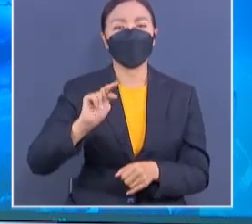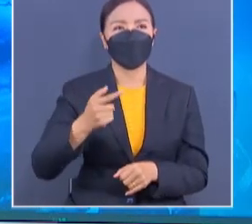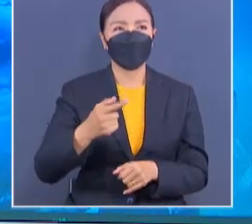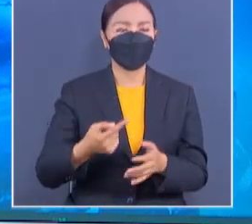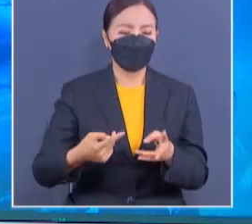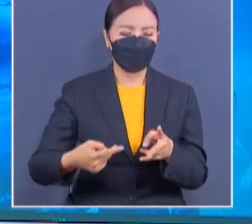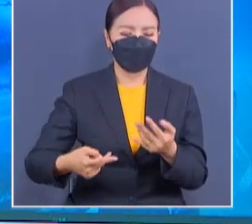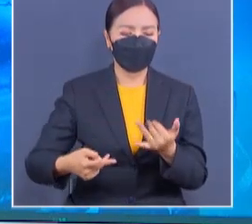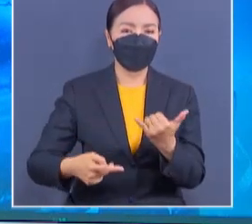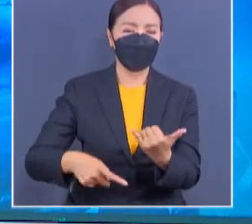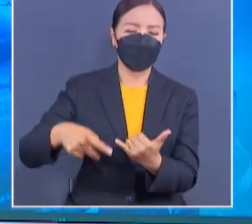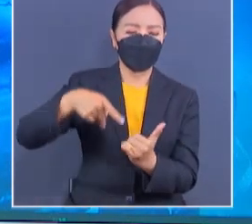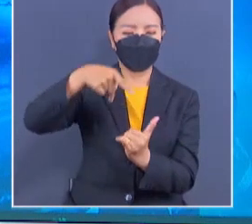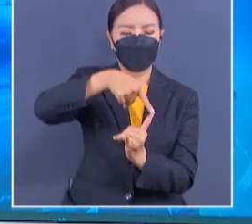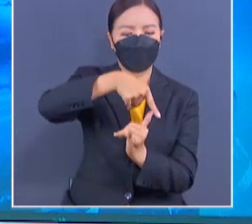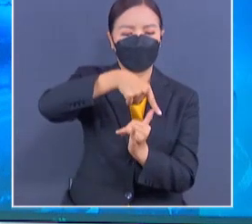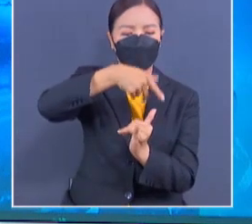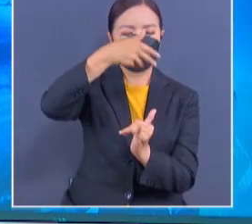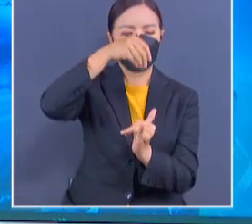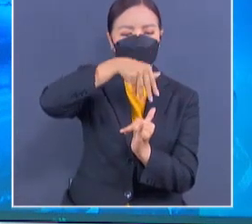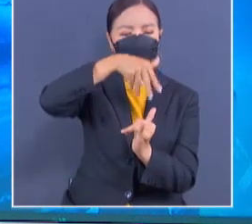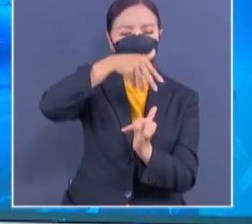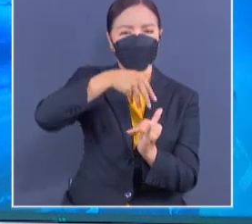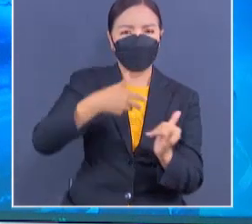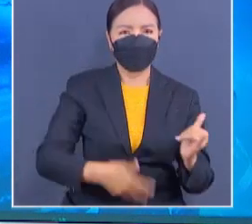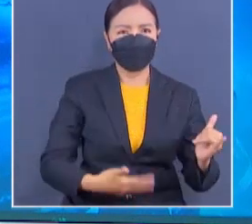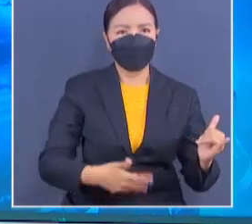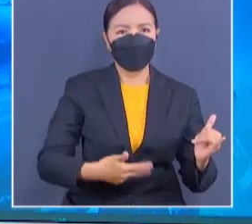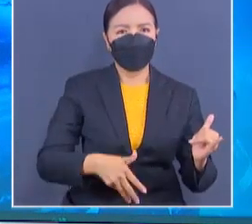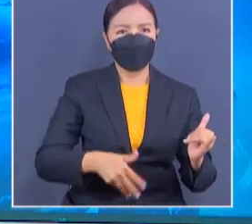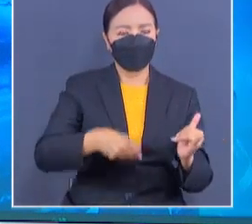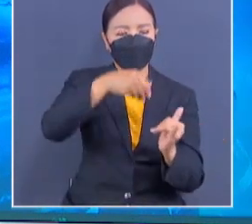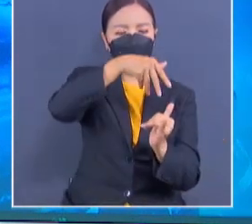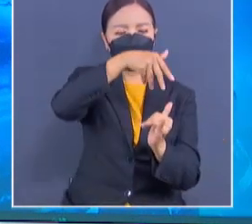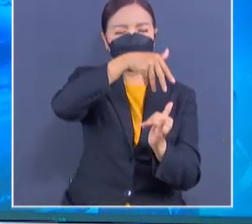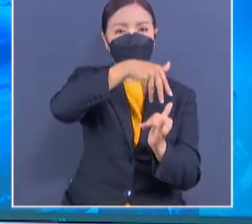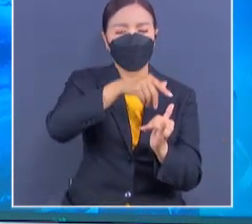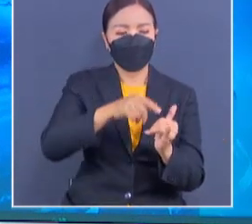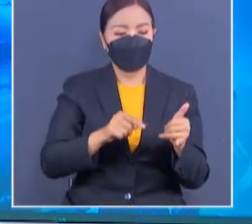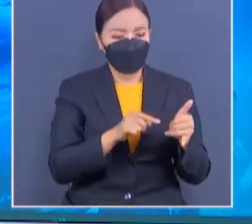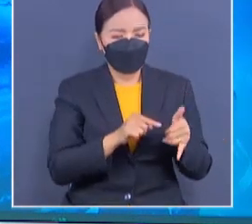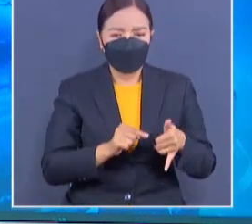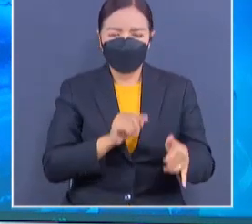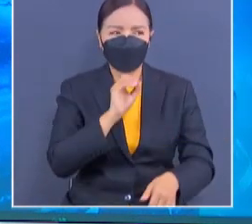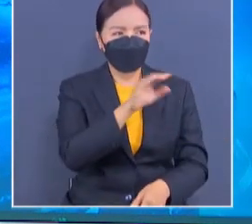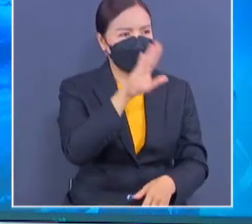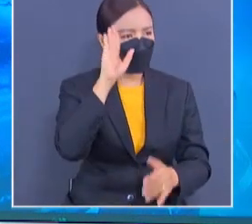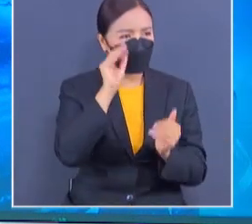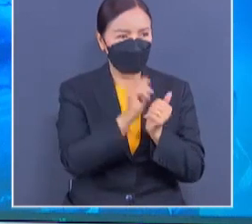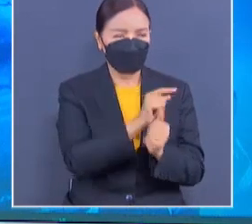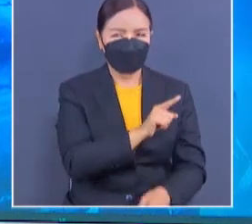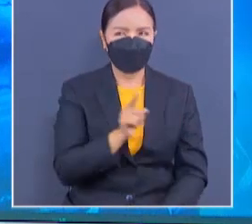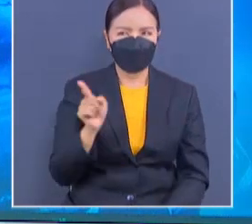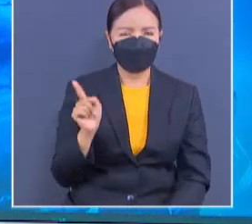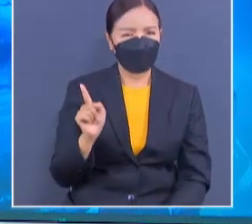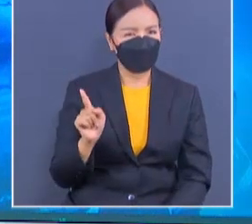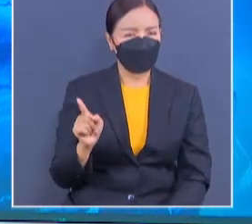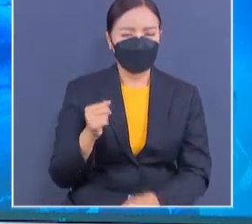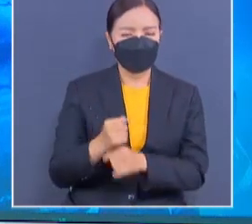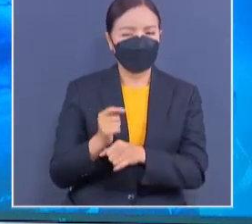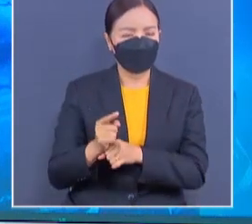น้าแล้วก็ปัสสาวะราดไปที่หน้าเลยโอ้โหอะไรมันจะรุนแรงขนาดนี้นะคะ คือลูกน้องเนี่ยมาแจ้งความ ใช่ค่ะ แล้วก็เล่าให้ฟังว่าเกิดเหตุการณ์อย่างนี้ทั้งหม